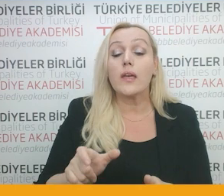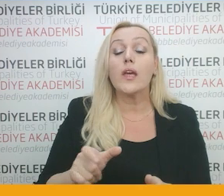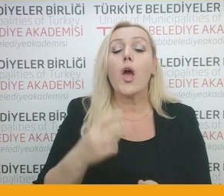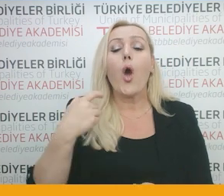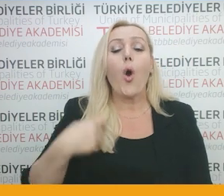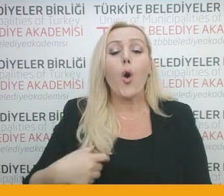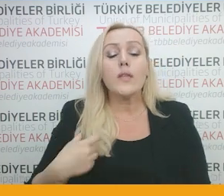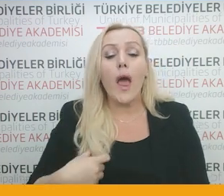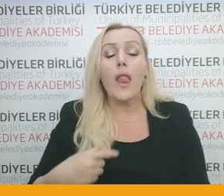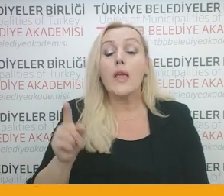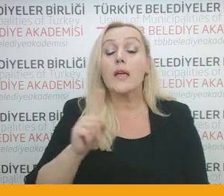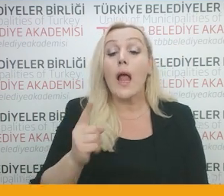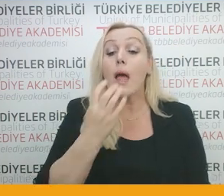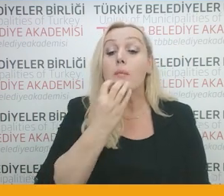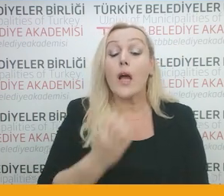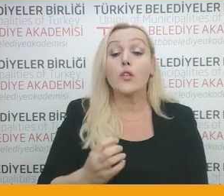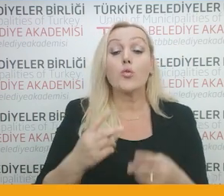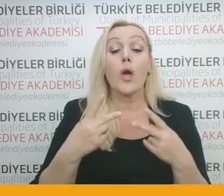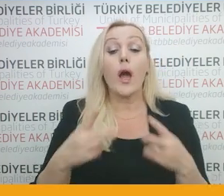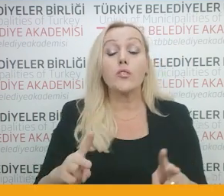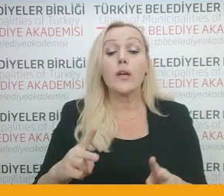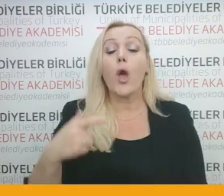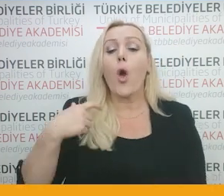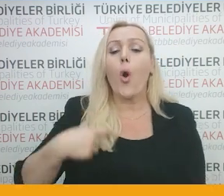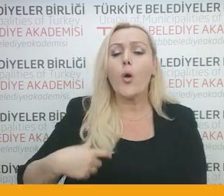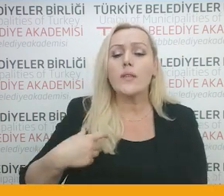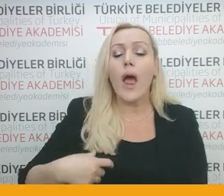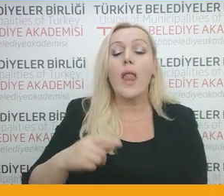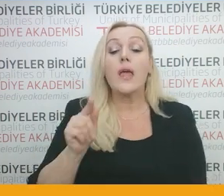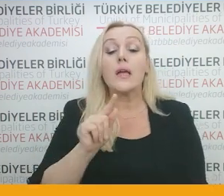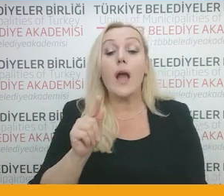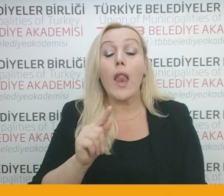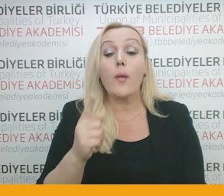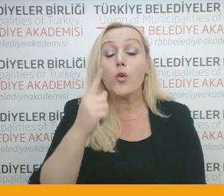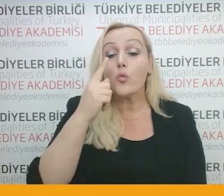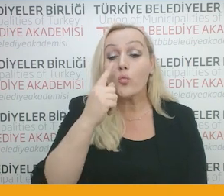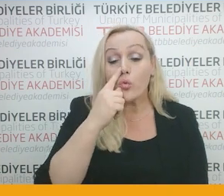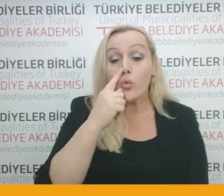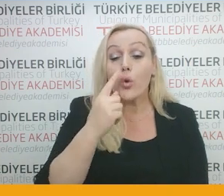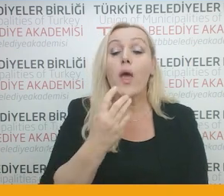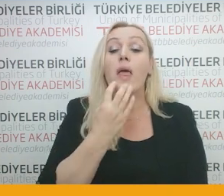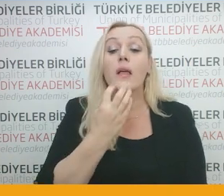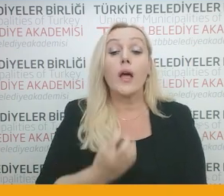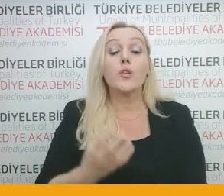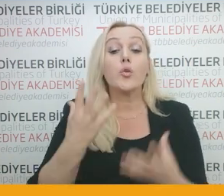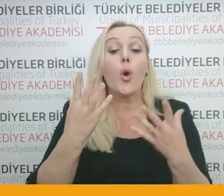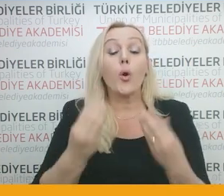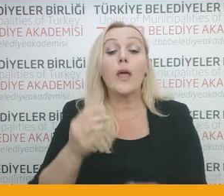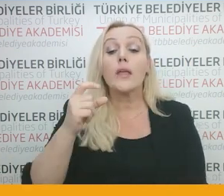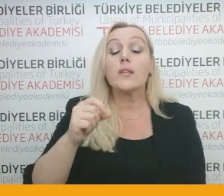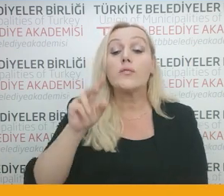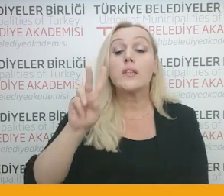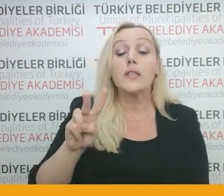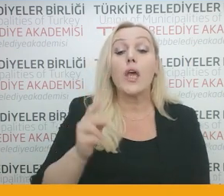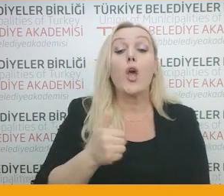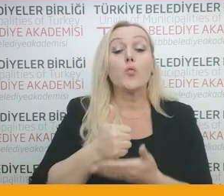ödenek tahsis edilir. Eğer özel kalem müdürlüğü diye norm kadroda bir birim kurulduysa sıfır özel kalem müdürlüğe